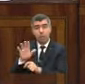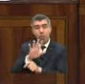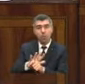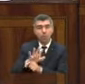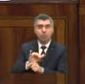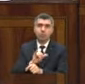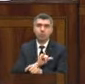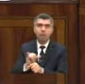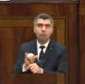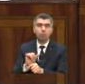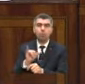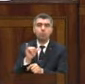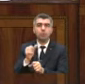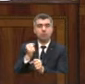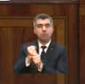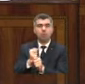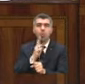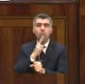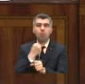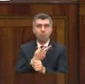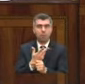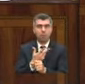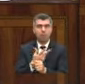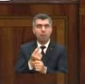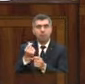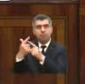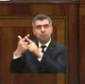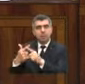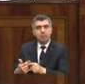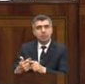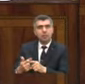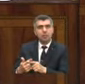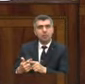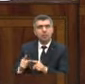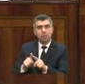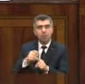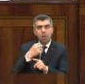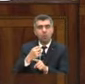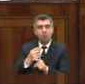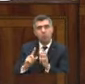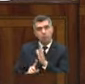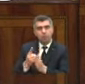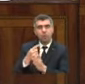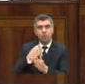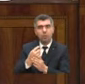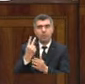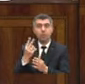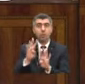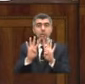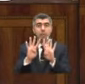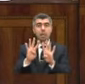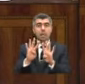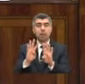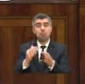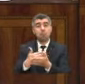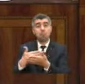هاد الشيء وشنو دارت هاد الحكومة ومين جاو هاد الموارد في ظروف استثنائية. ذكرتوا باللي 82 مليار اللي ما دخلتوش